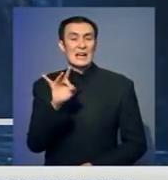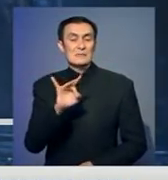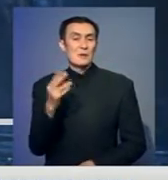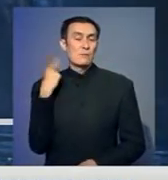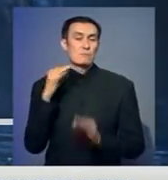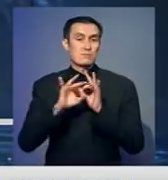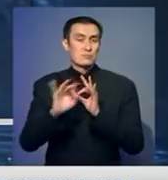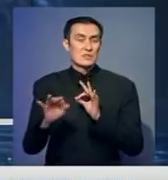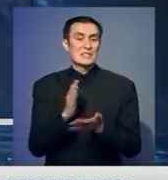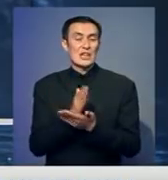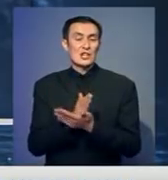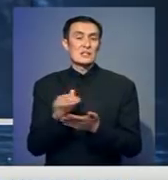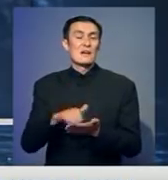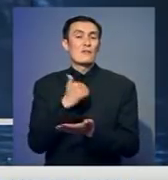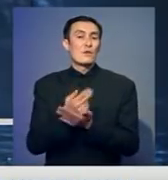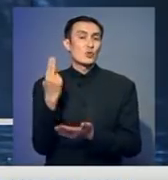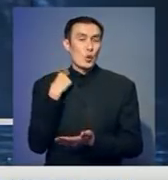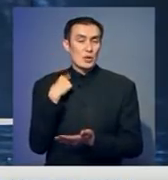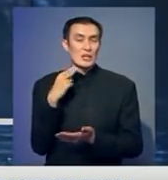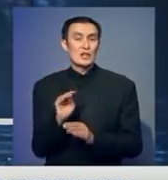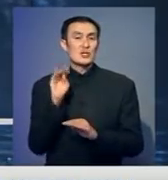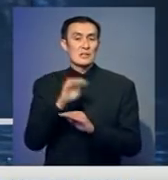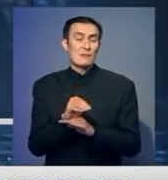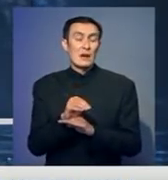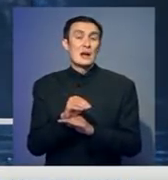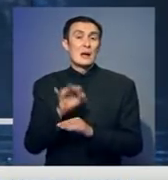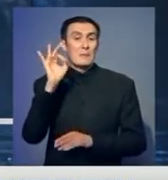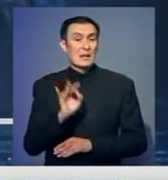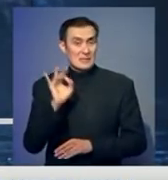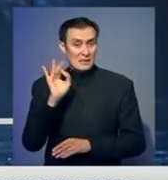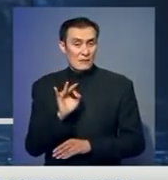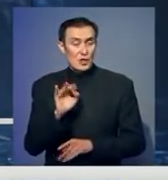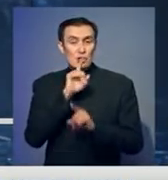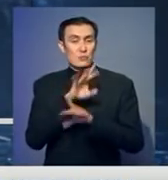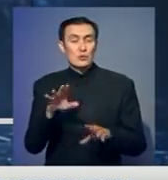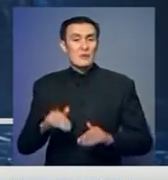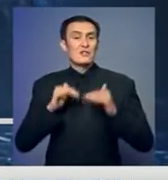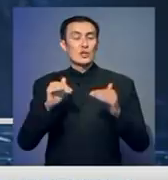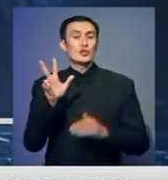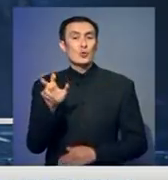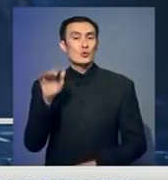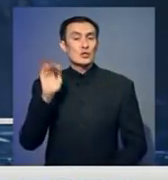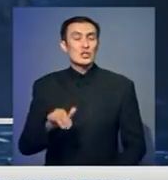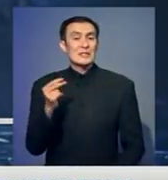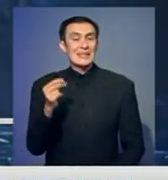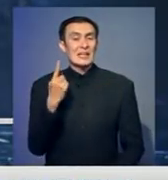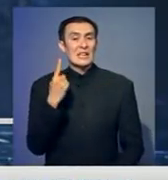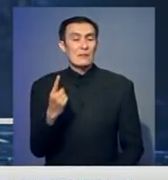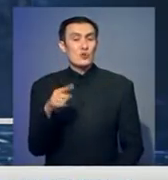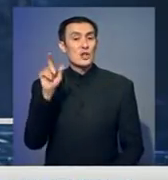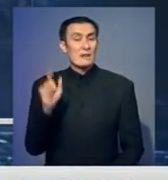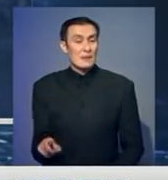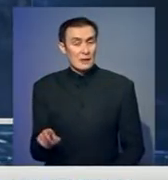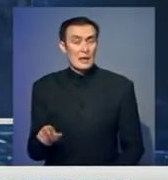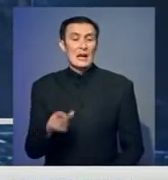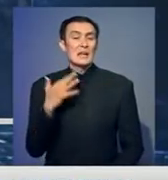погашаемой задолженности, состоящей из основного долга и начисленного по нему вознаграждения, не должен превышать 300 тысяч тенге на одного